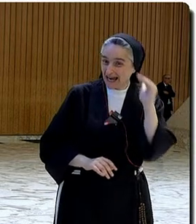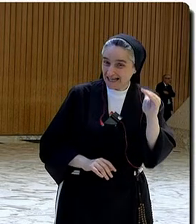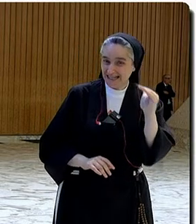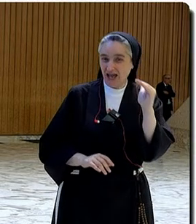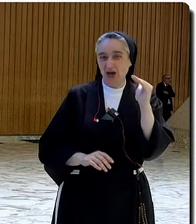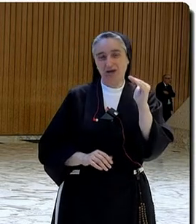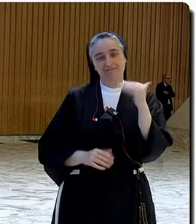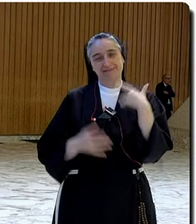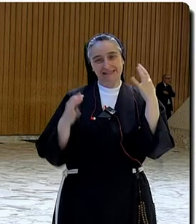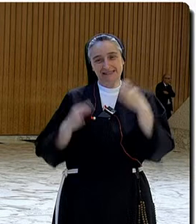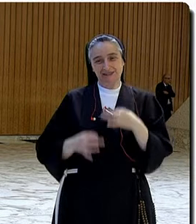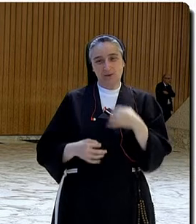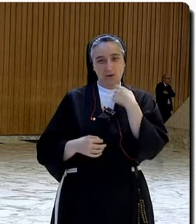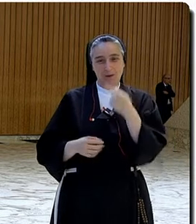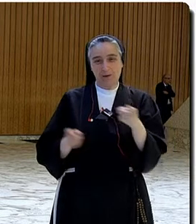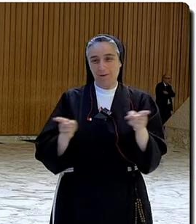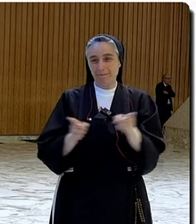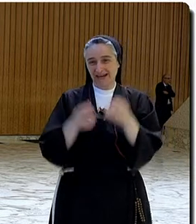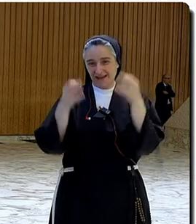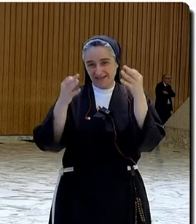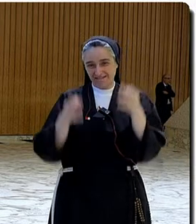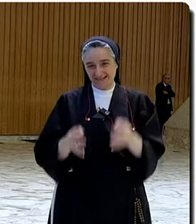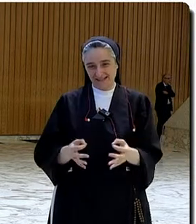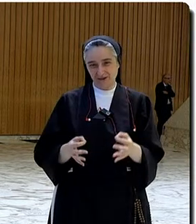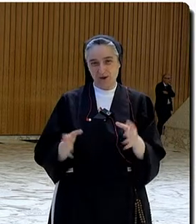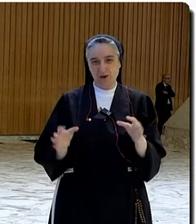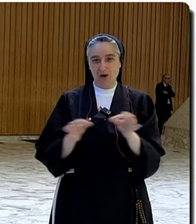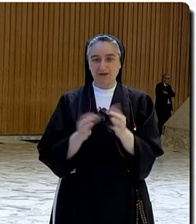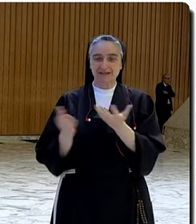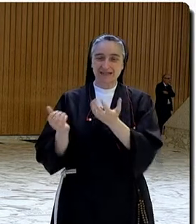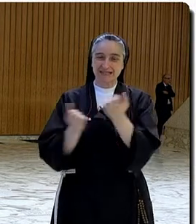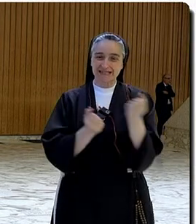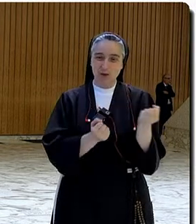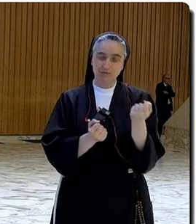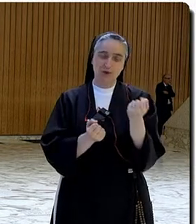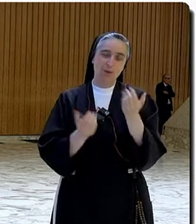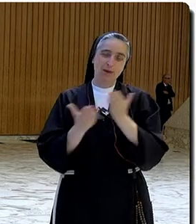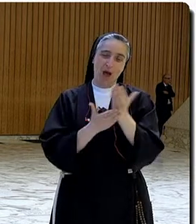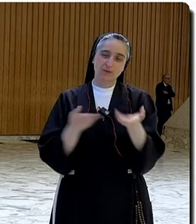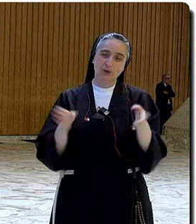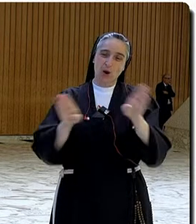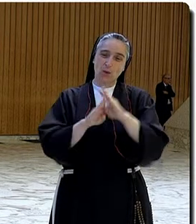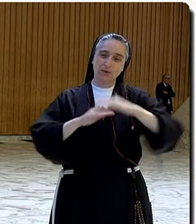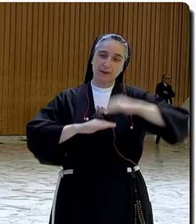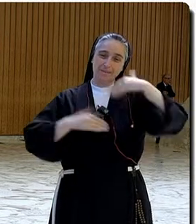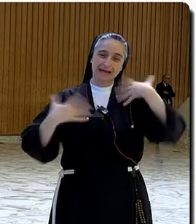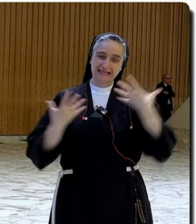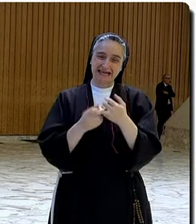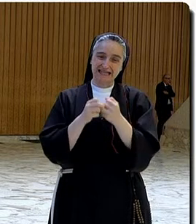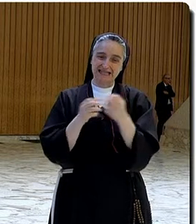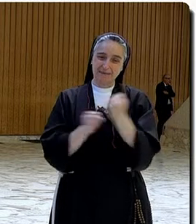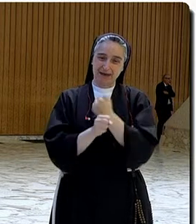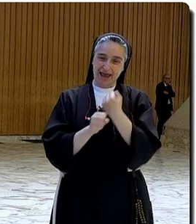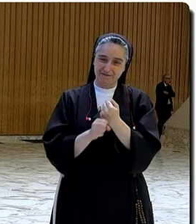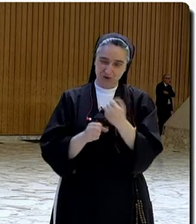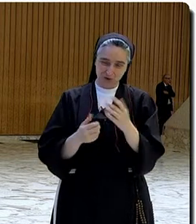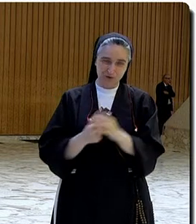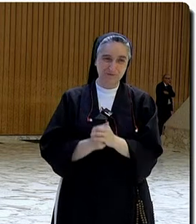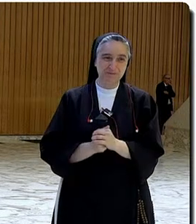essere brevi e di aiutarvi soprattutto a chiudere questa mattinata di lavoro nella maniera